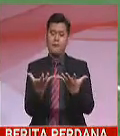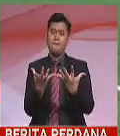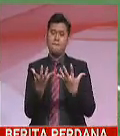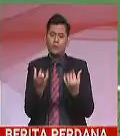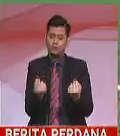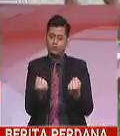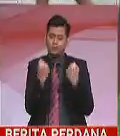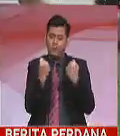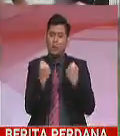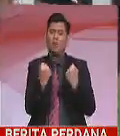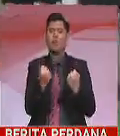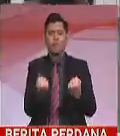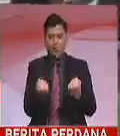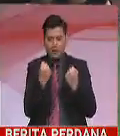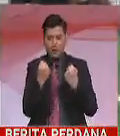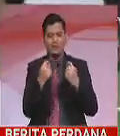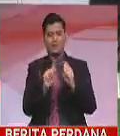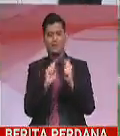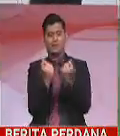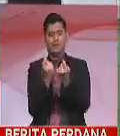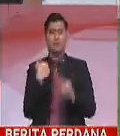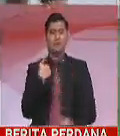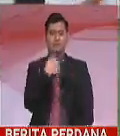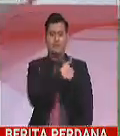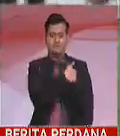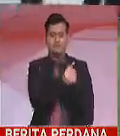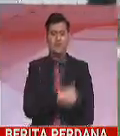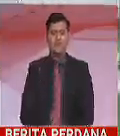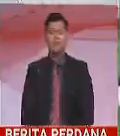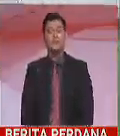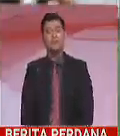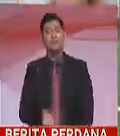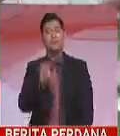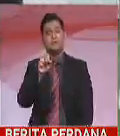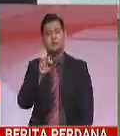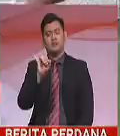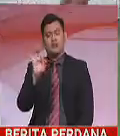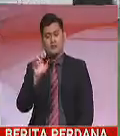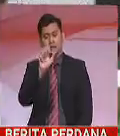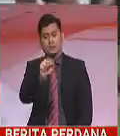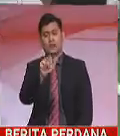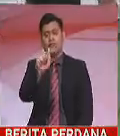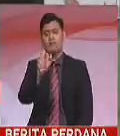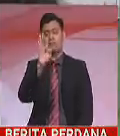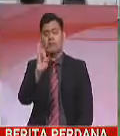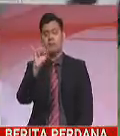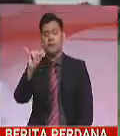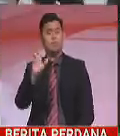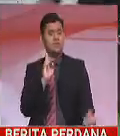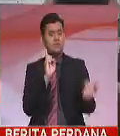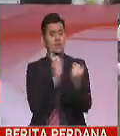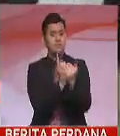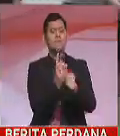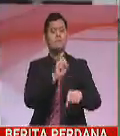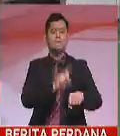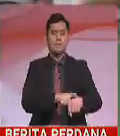pasukan kita sendiri. Safi yang juga penyerang pasukan PJ City ditemui ketika menjalani persiapan menjelang perlawanan pusingan terakhir Liga